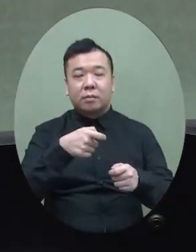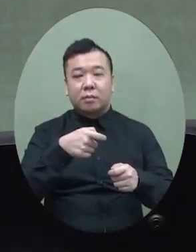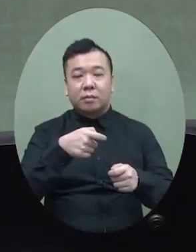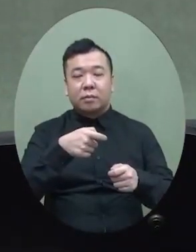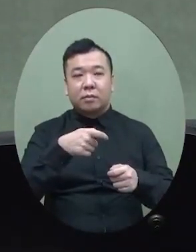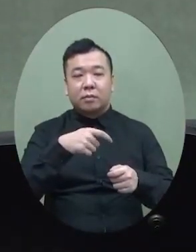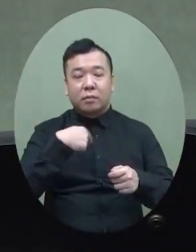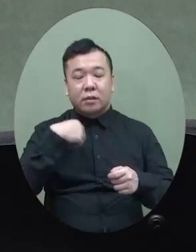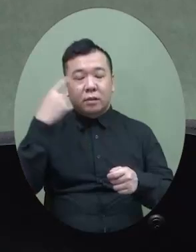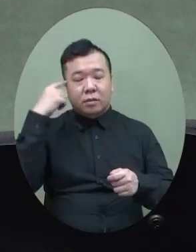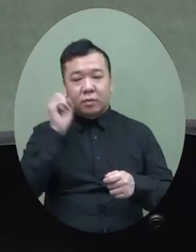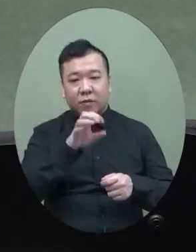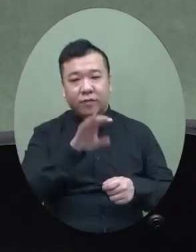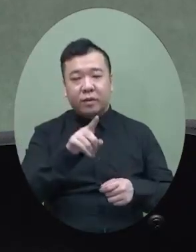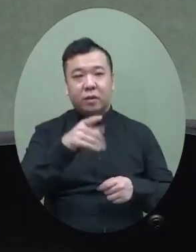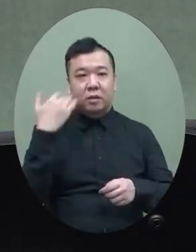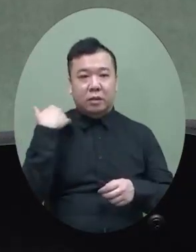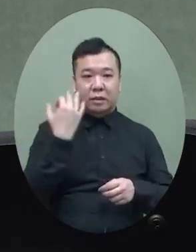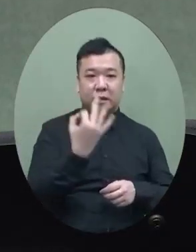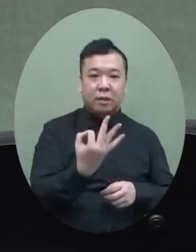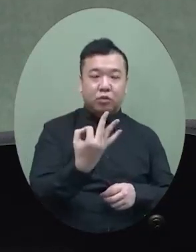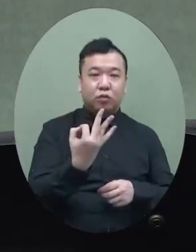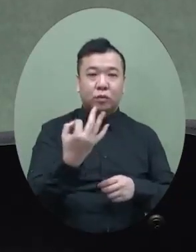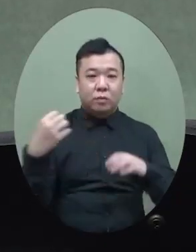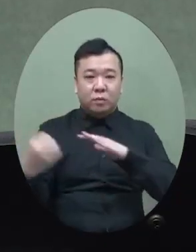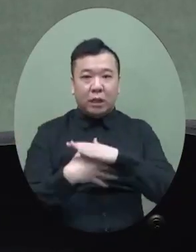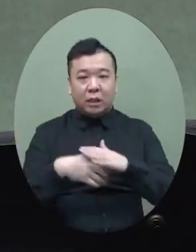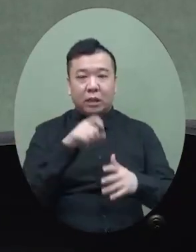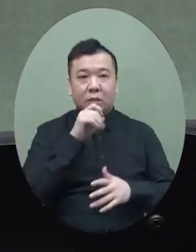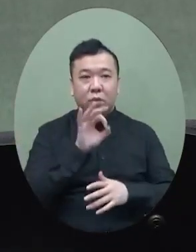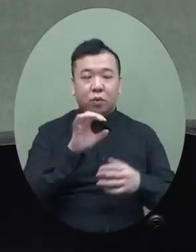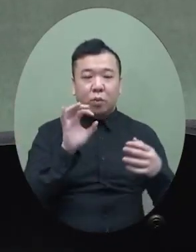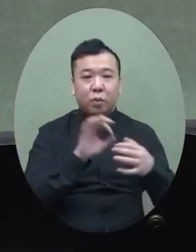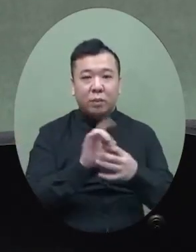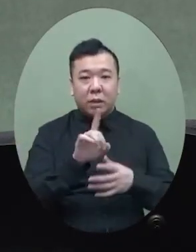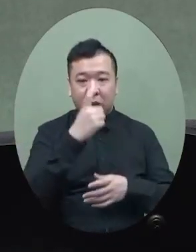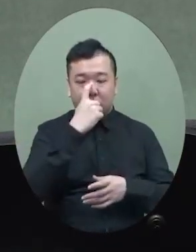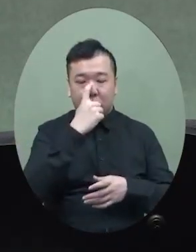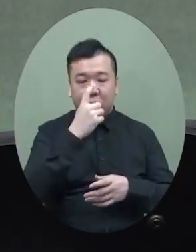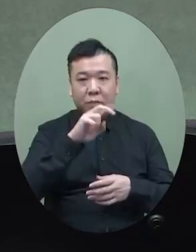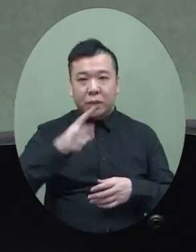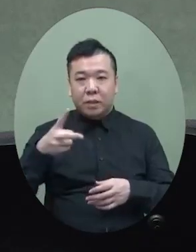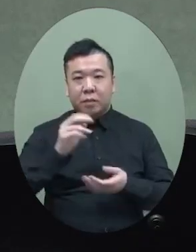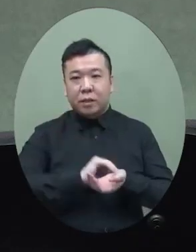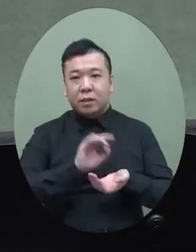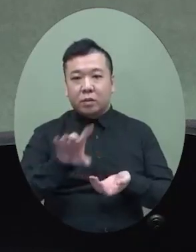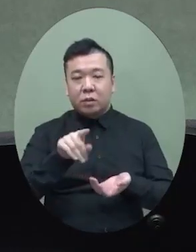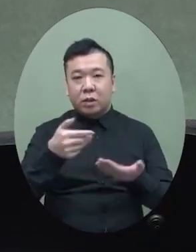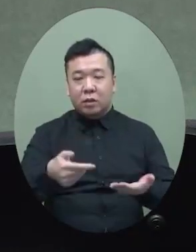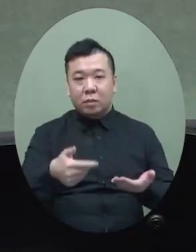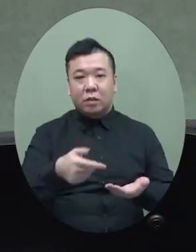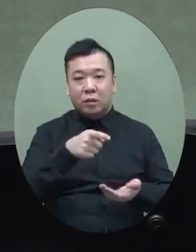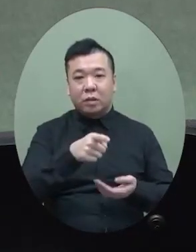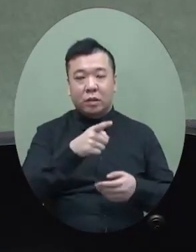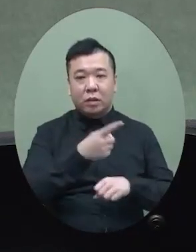翻嗰3宗輸入個案入面有冇涉及一啲即係英國嘅變種病毒啦？同埋今日個